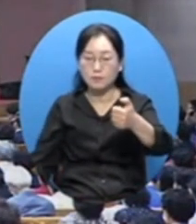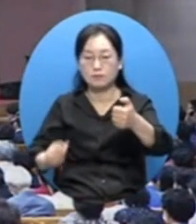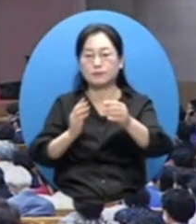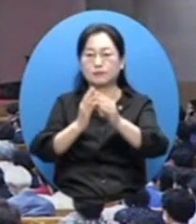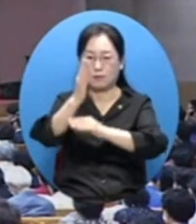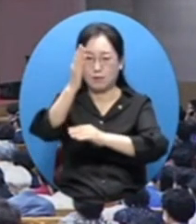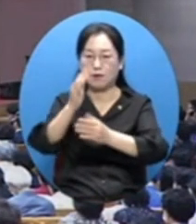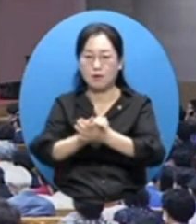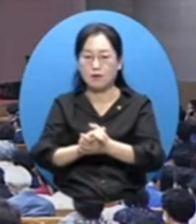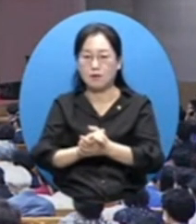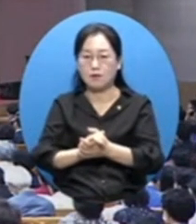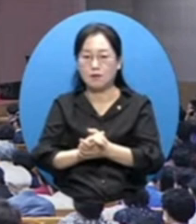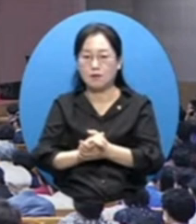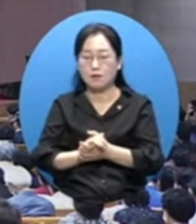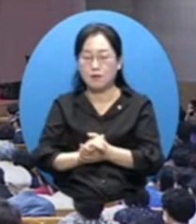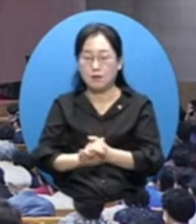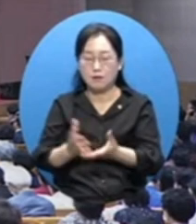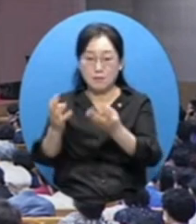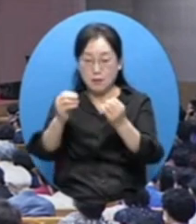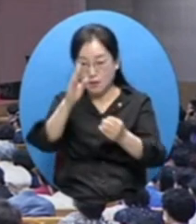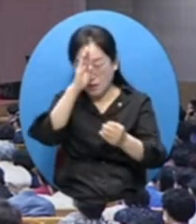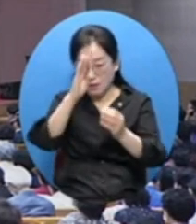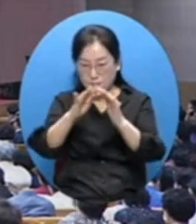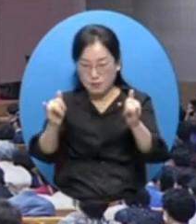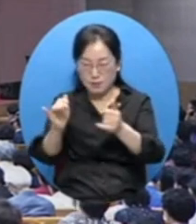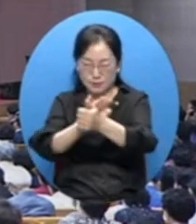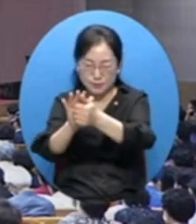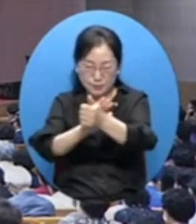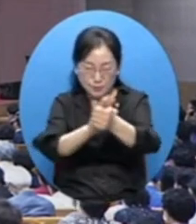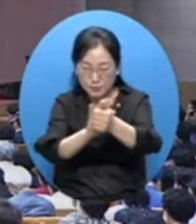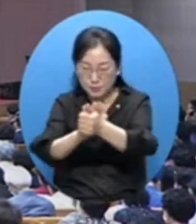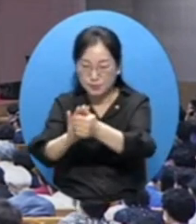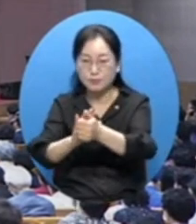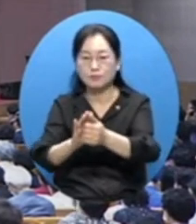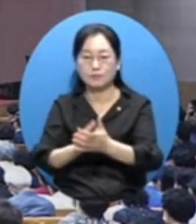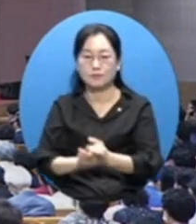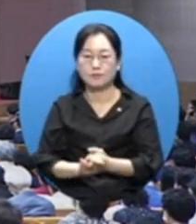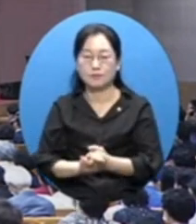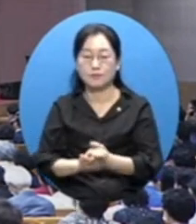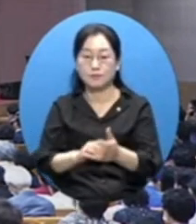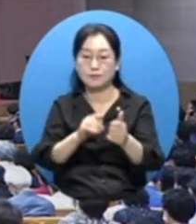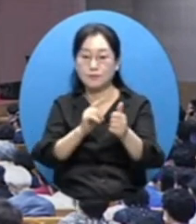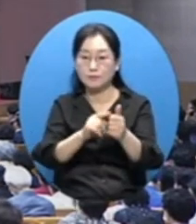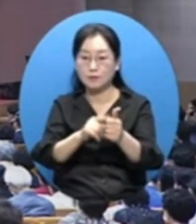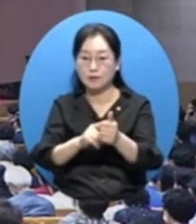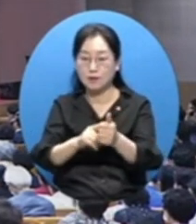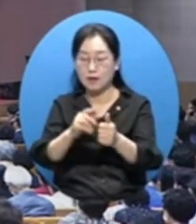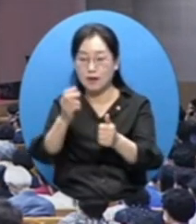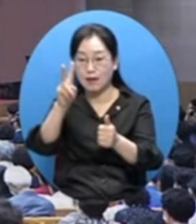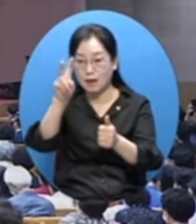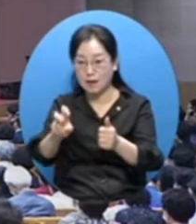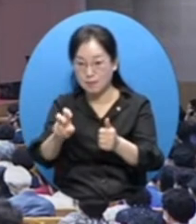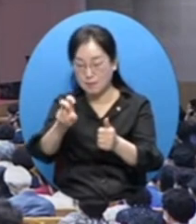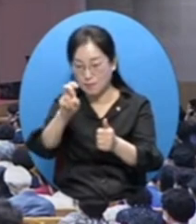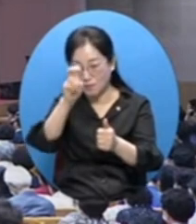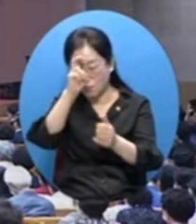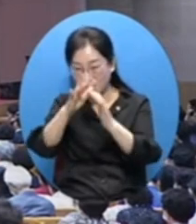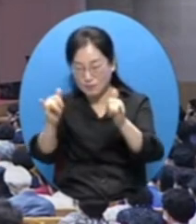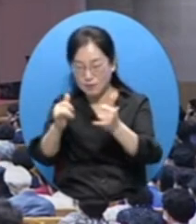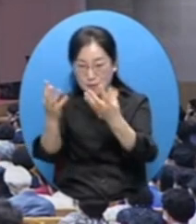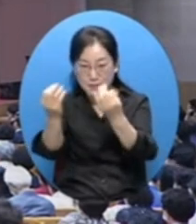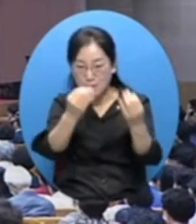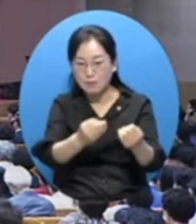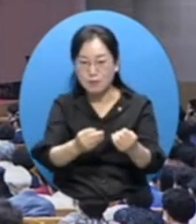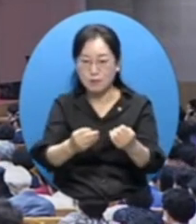넘게 많은 암 환자들을 돌봅니다. 이분이 치료한 암 환자가 수천 명이 됩니다. 그렇게